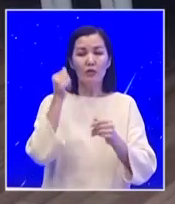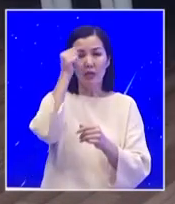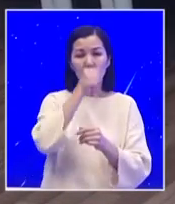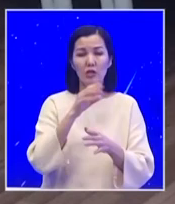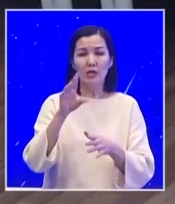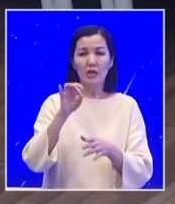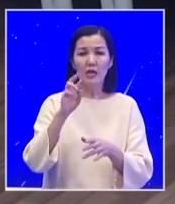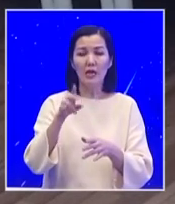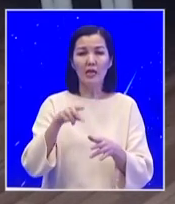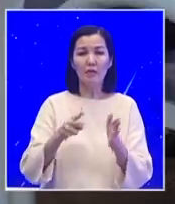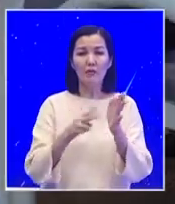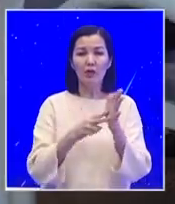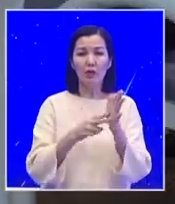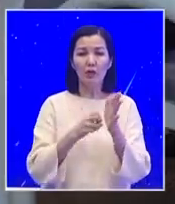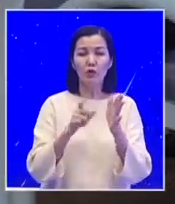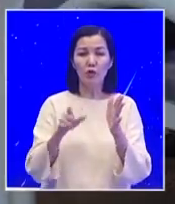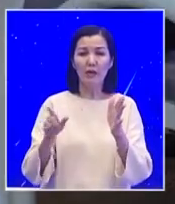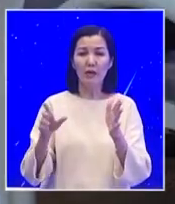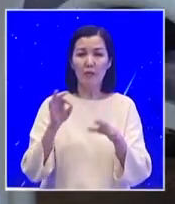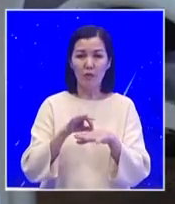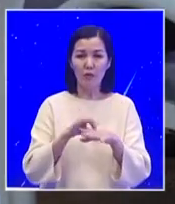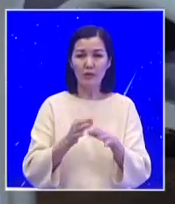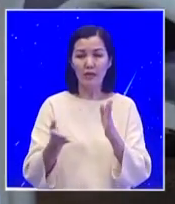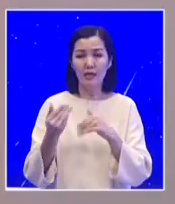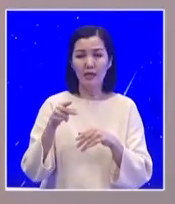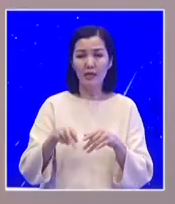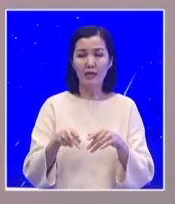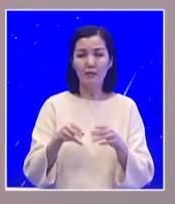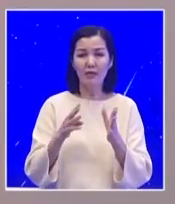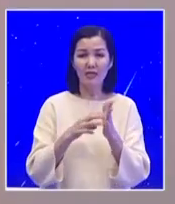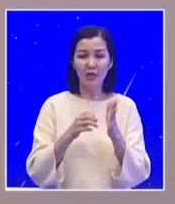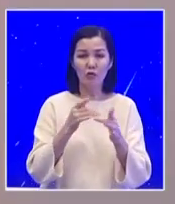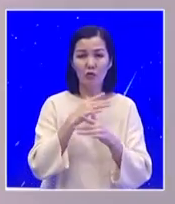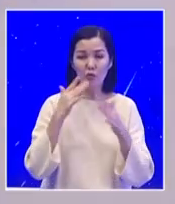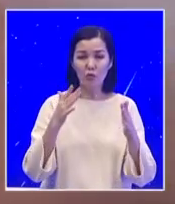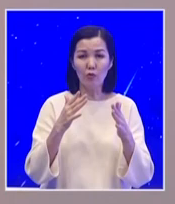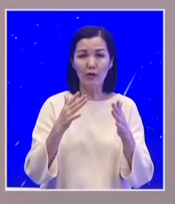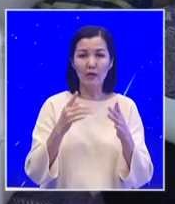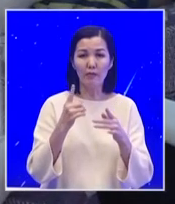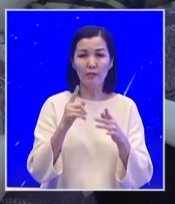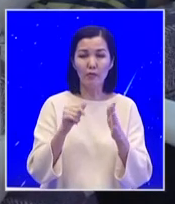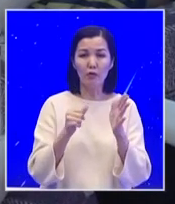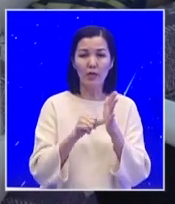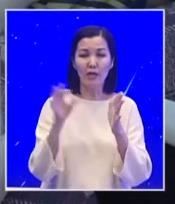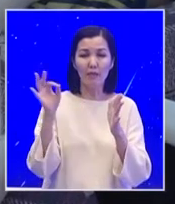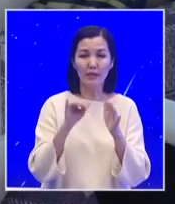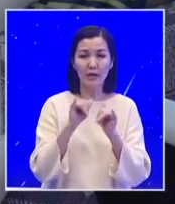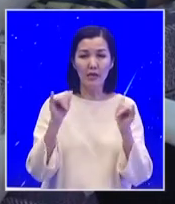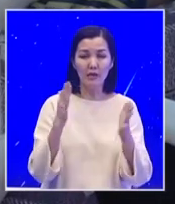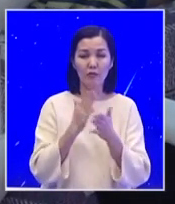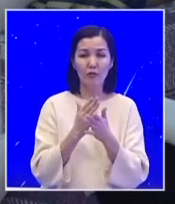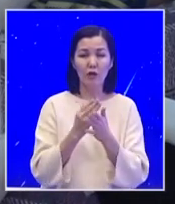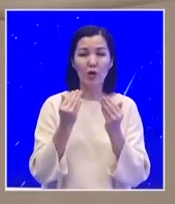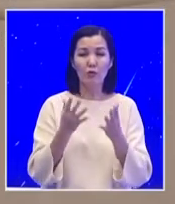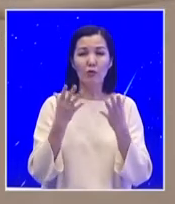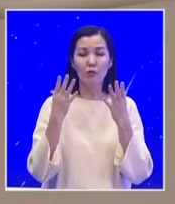ауру 2700-ден аса адамнан анықталса, былтыр 2800-ден асқан. Яғни бұл көрсеткіш 1,6% артып отыр.